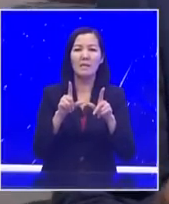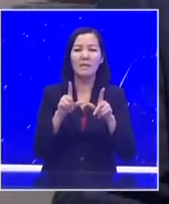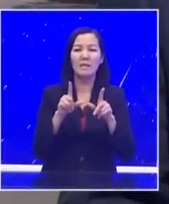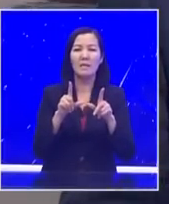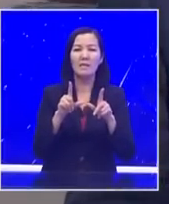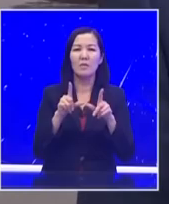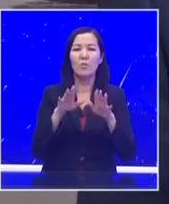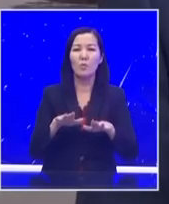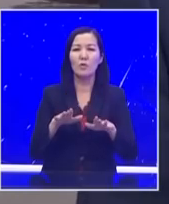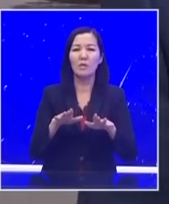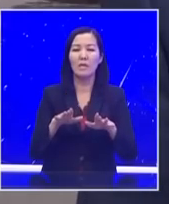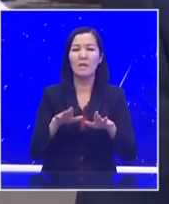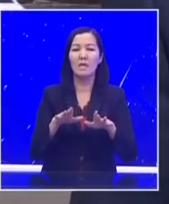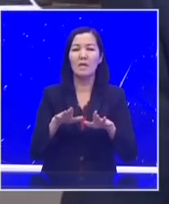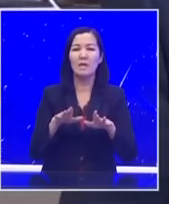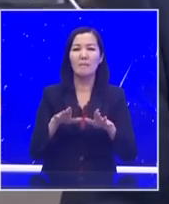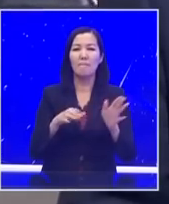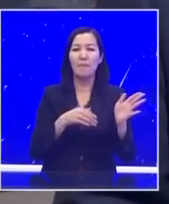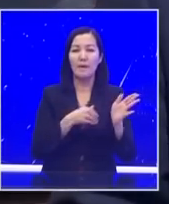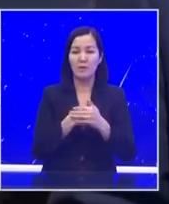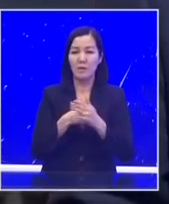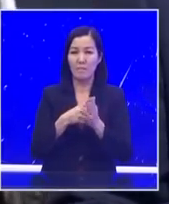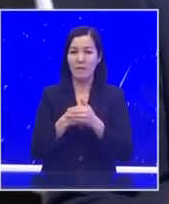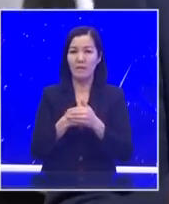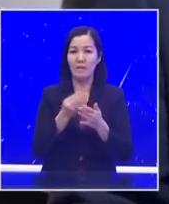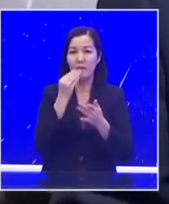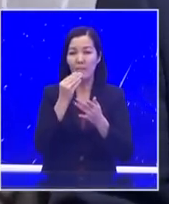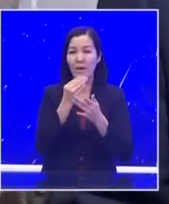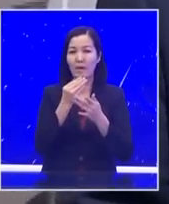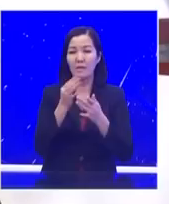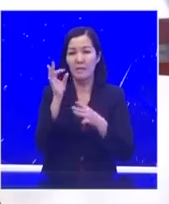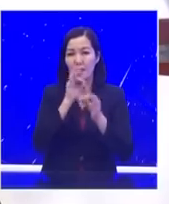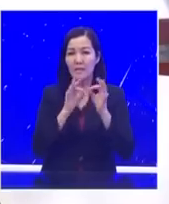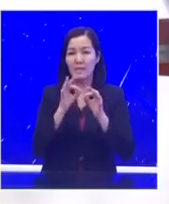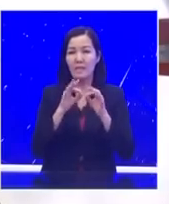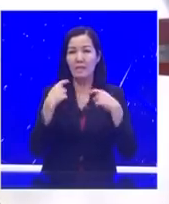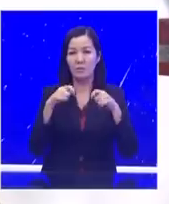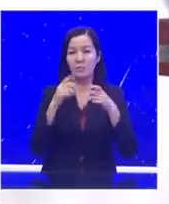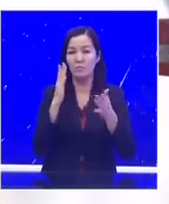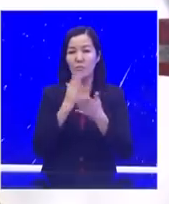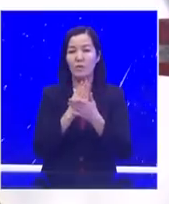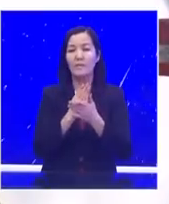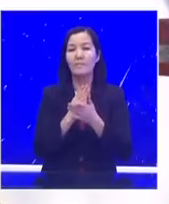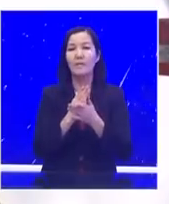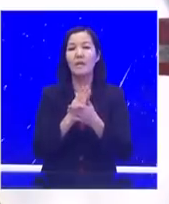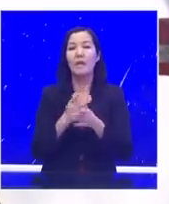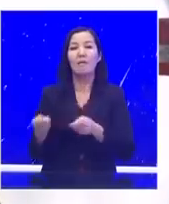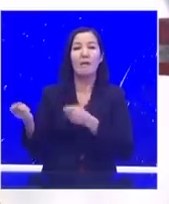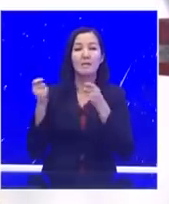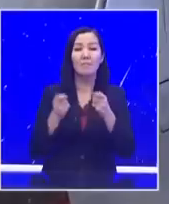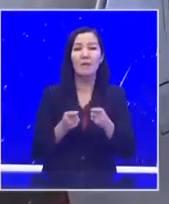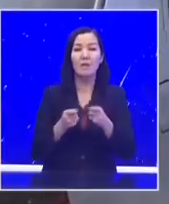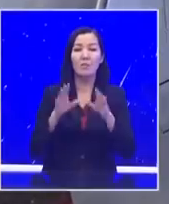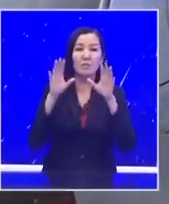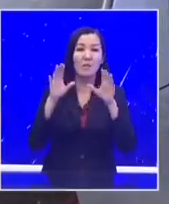тағамнан тыс сататын нысандар, нүктелер, сауда нүктелері барлығы жабылады. Жеке тасымалда өкілдері арасында да заңды